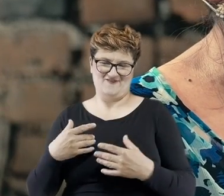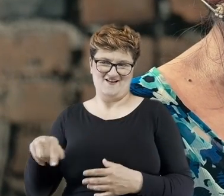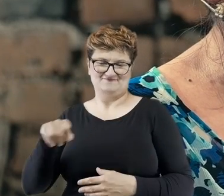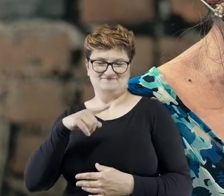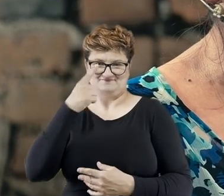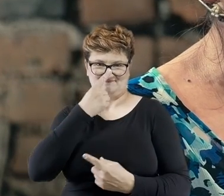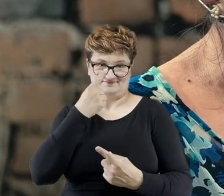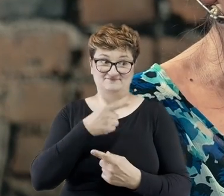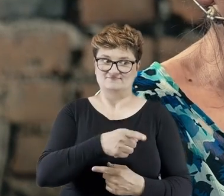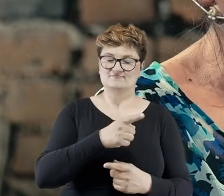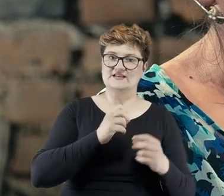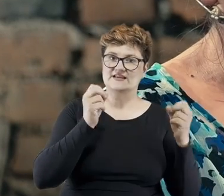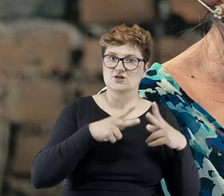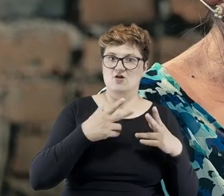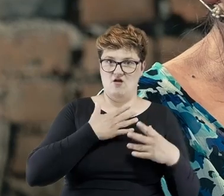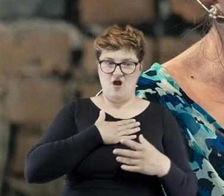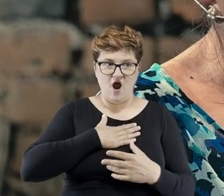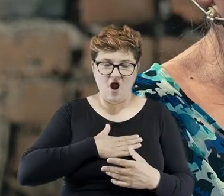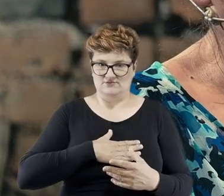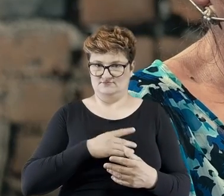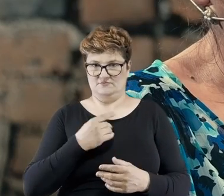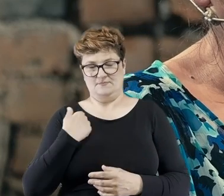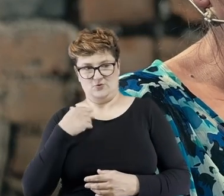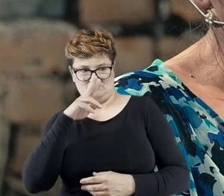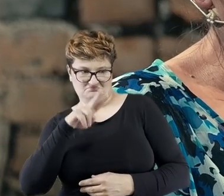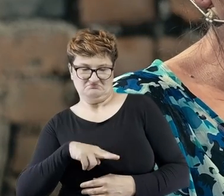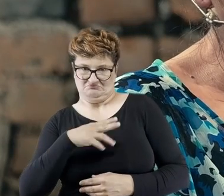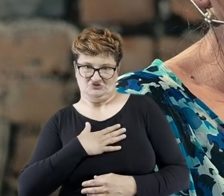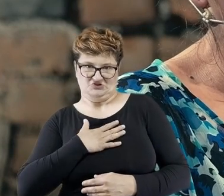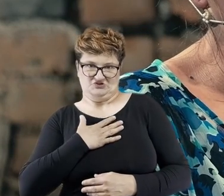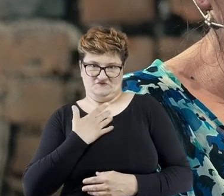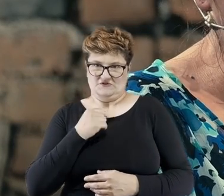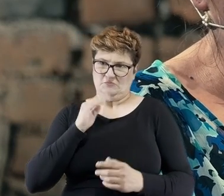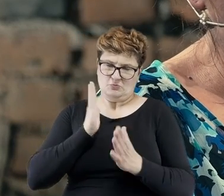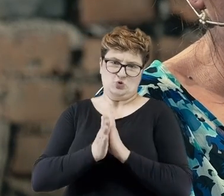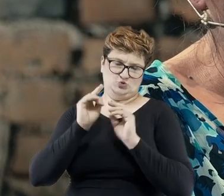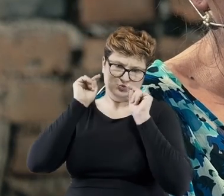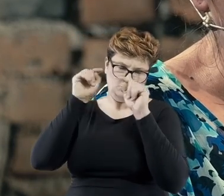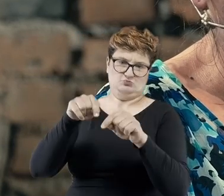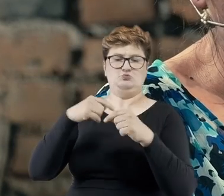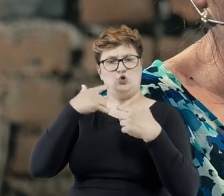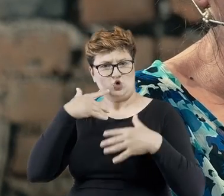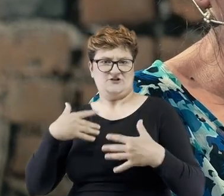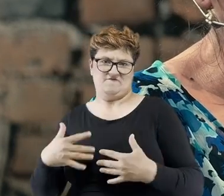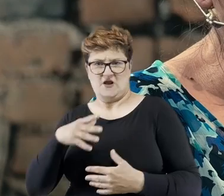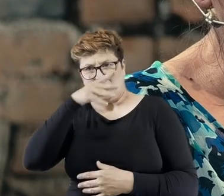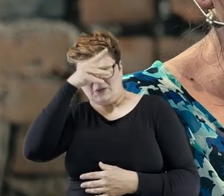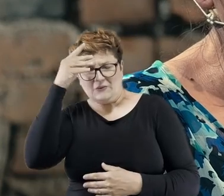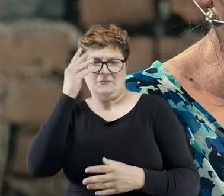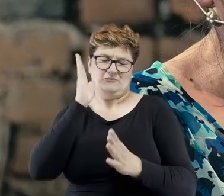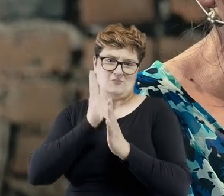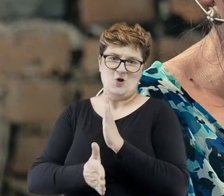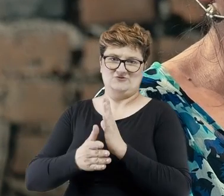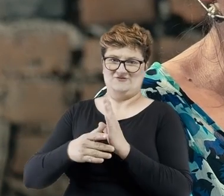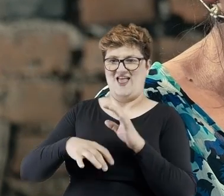Jej zamiłowanie do kina było uważane za dziwactwo, bo do kina się chodziło na rozrywkę taką prostą. Tak. I ją właśnie te